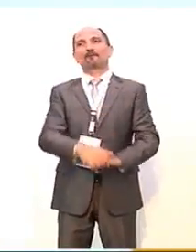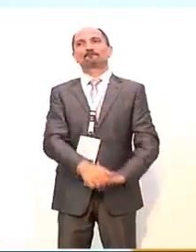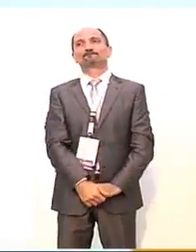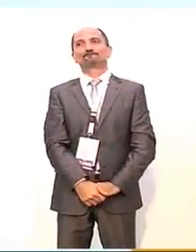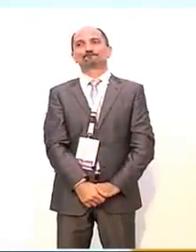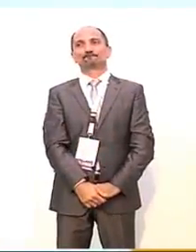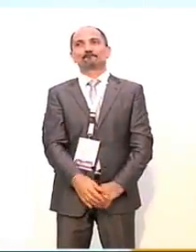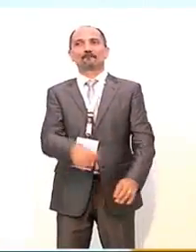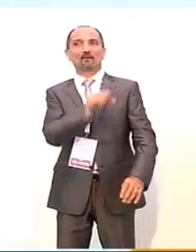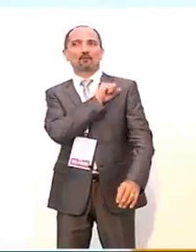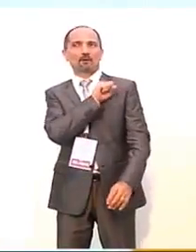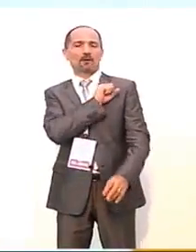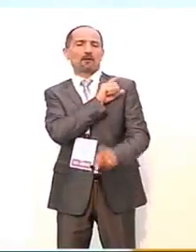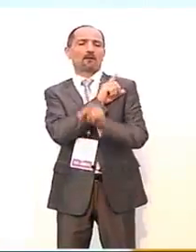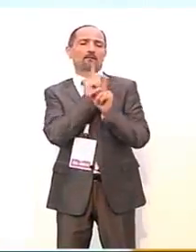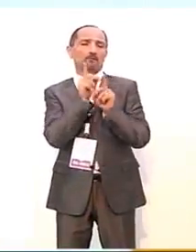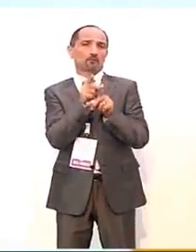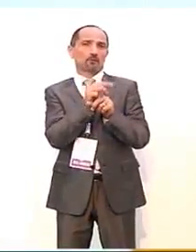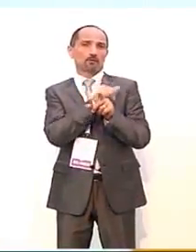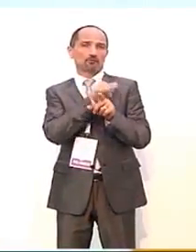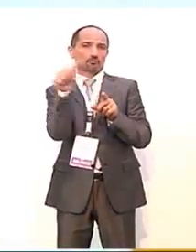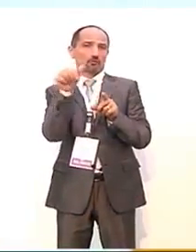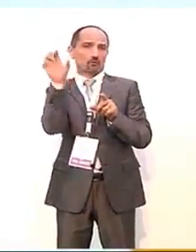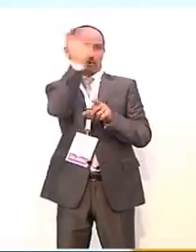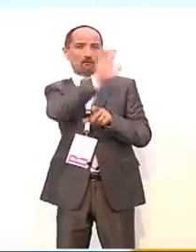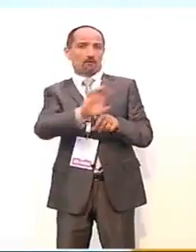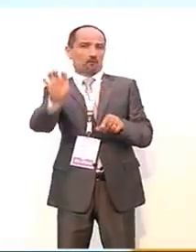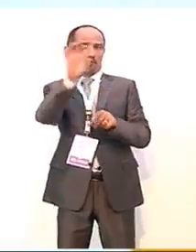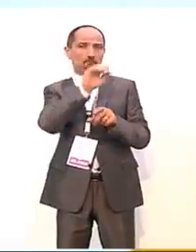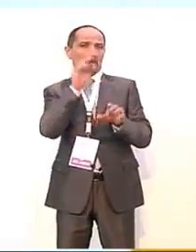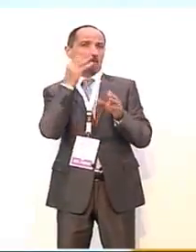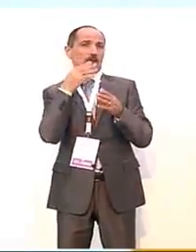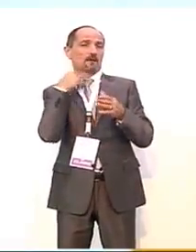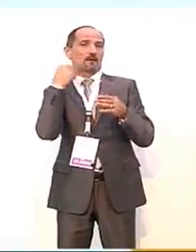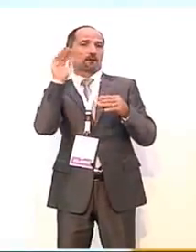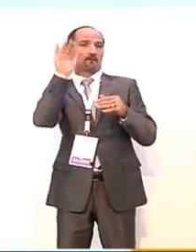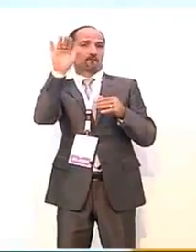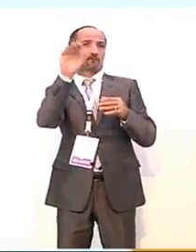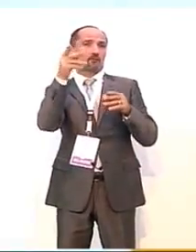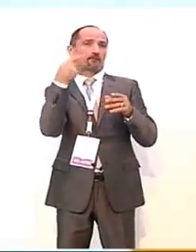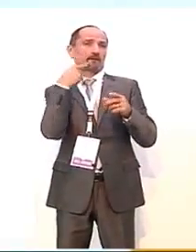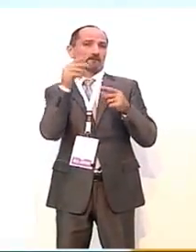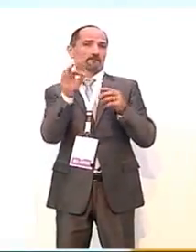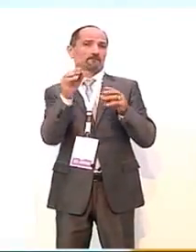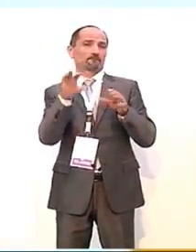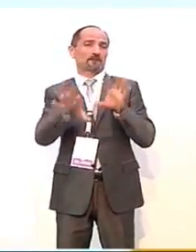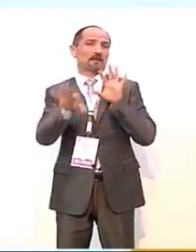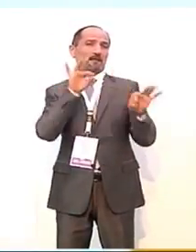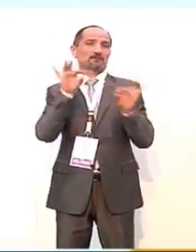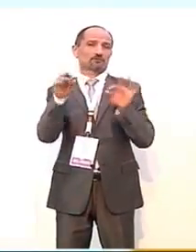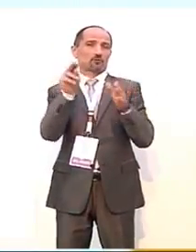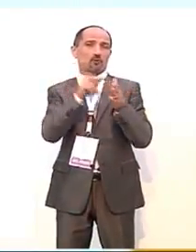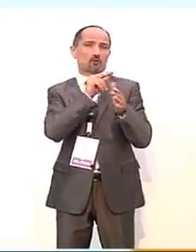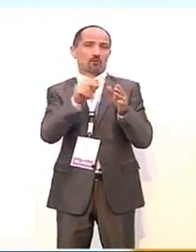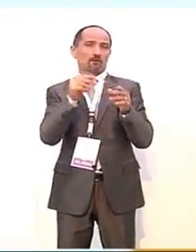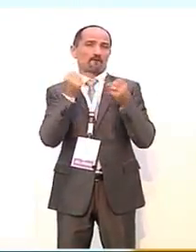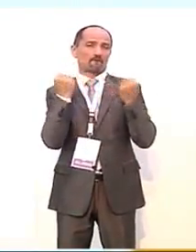Perché credo che non sia soltanto il destino delle prossime elezioni a essere legato